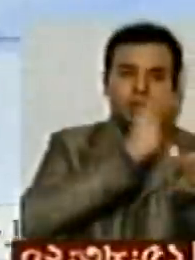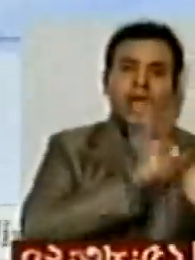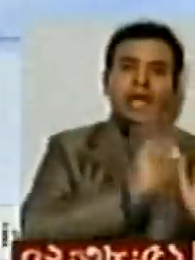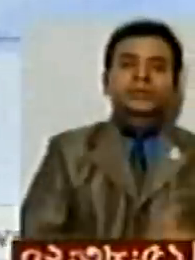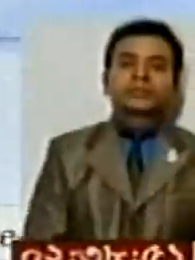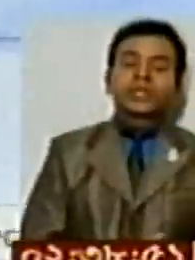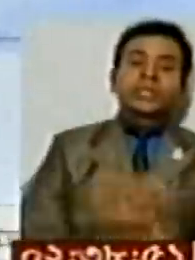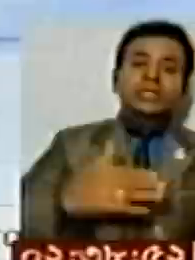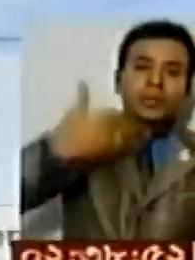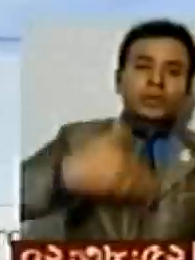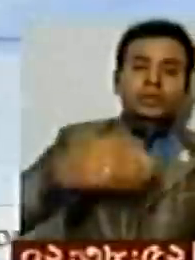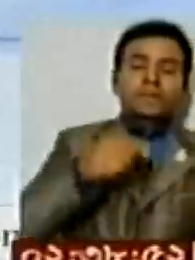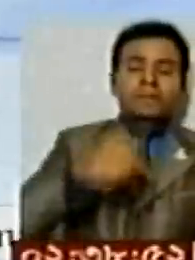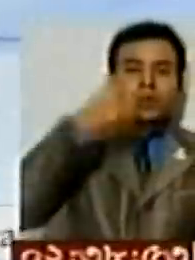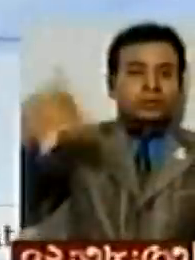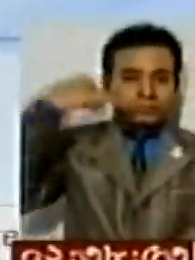3,98,764টি।